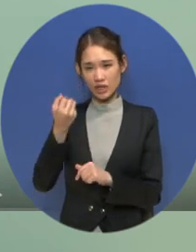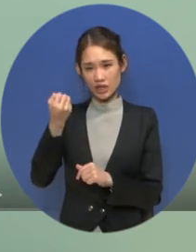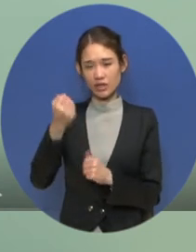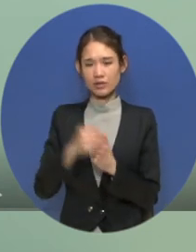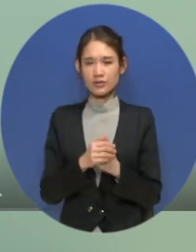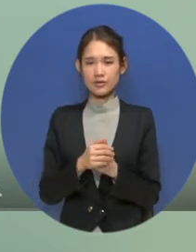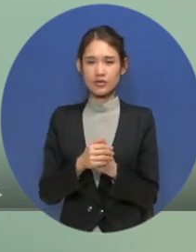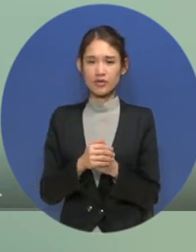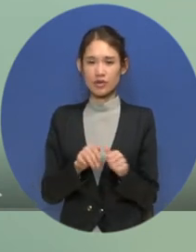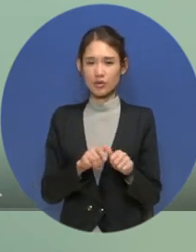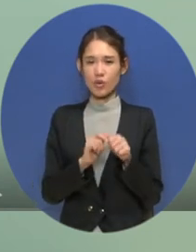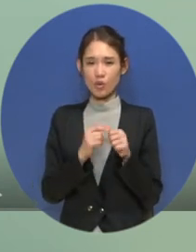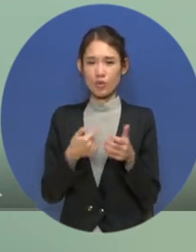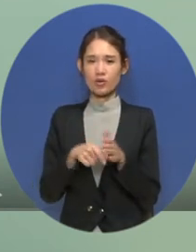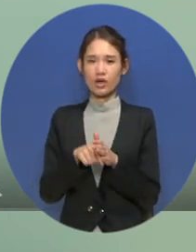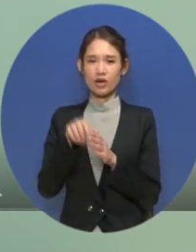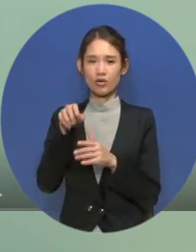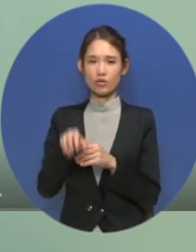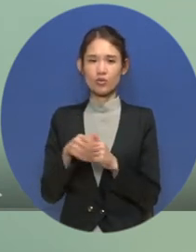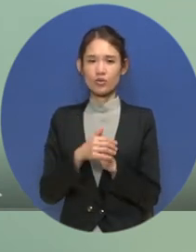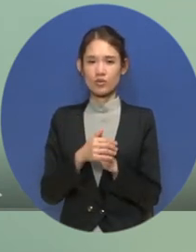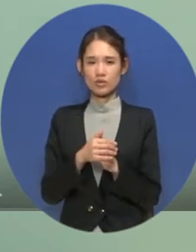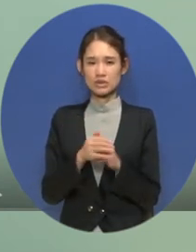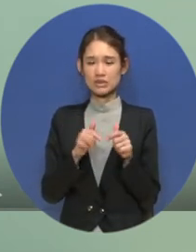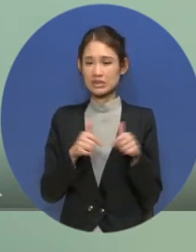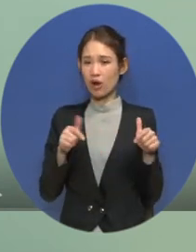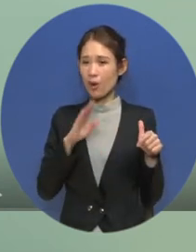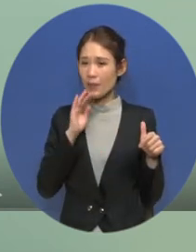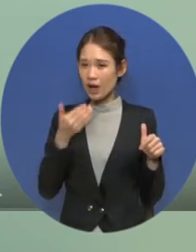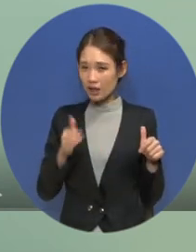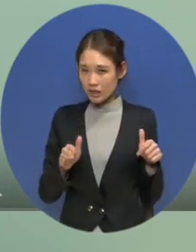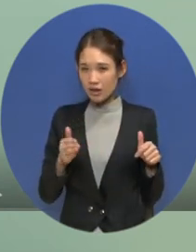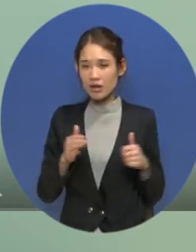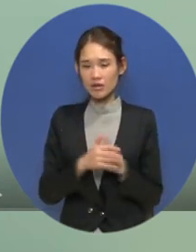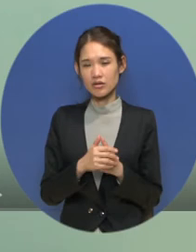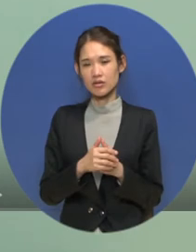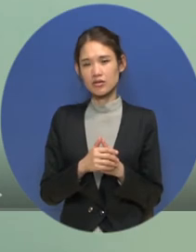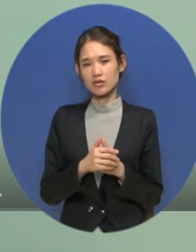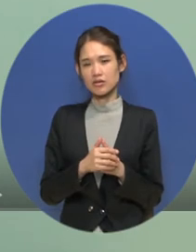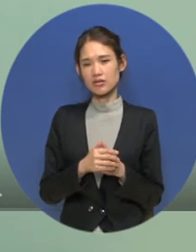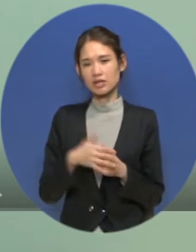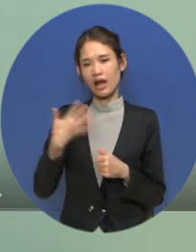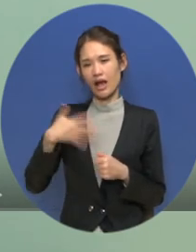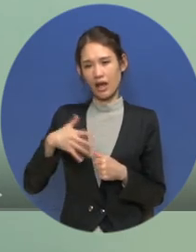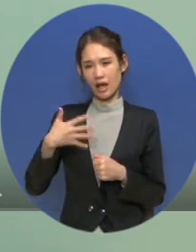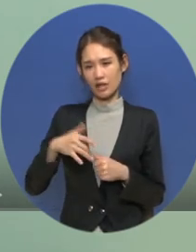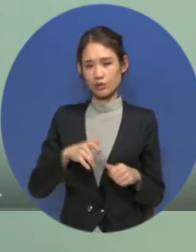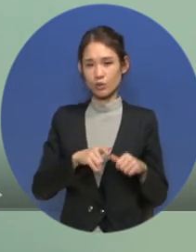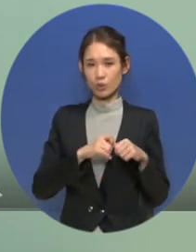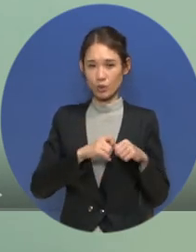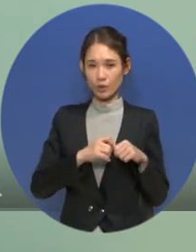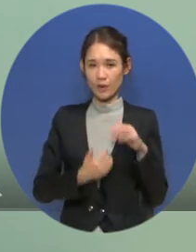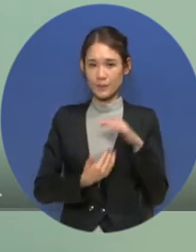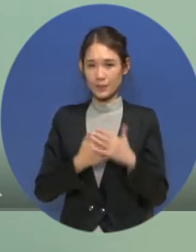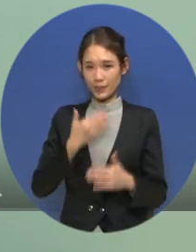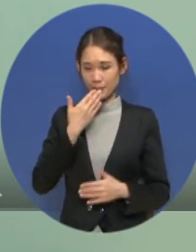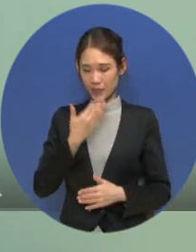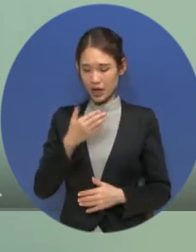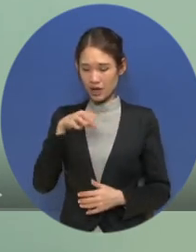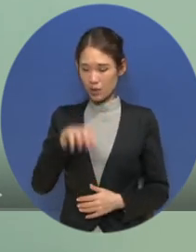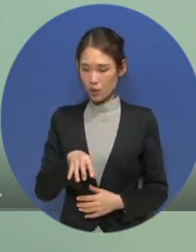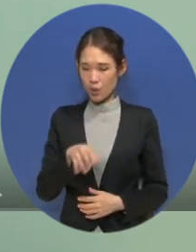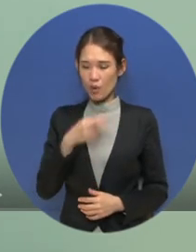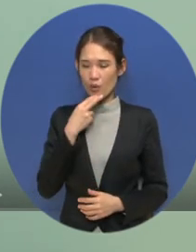보니까 고용하려는 곳이 요즘은 늘어나는 추세이긴 하지만 아직까지는 고용돼서 일할 수 있는 곳이